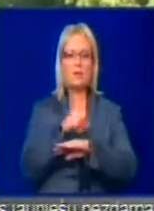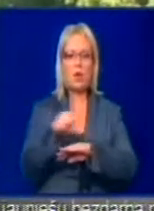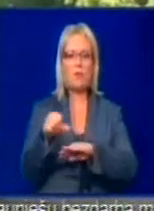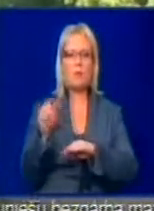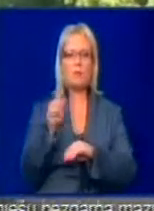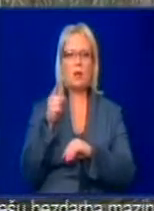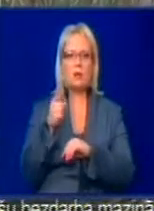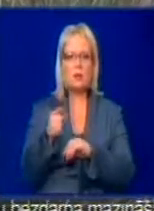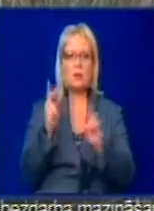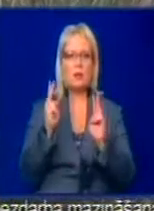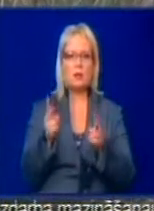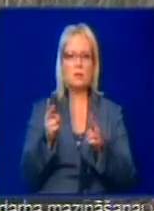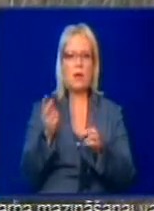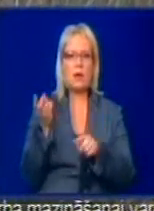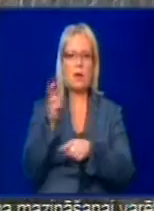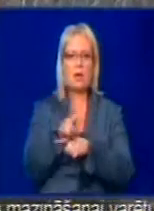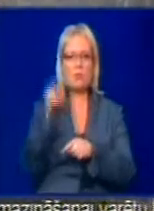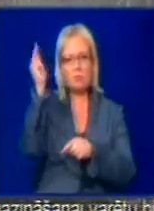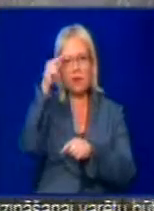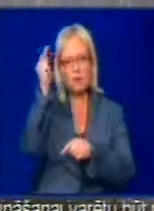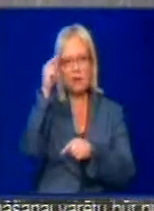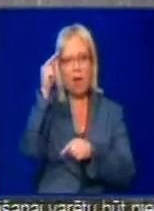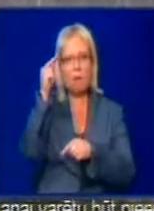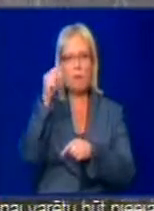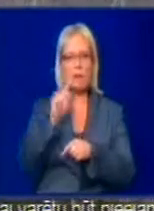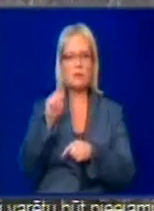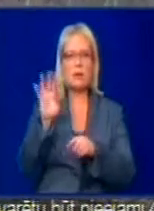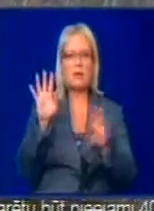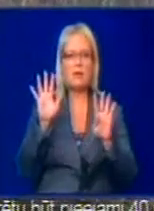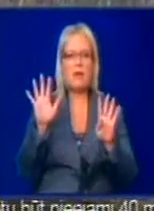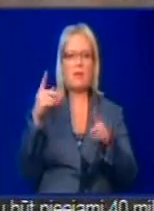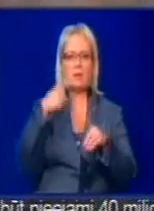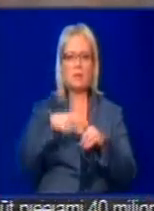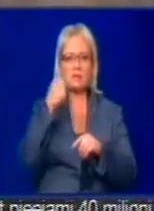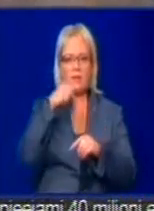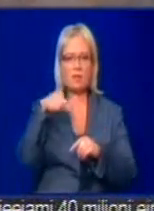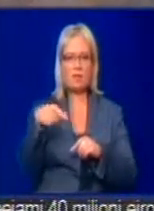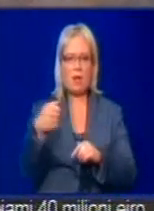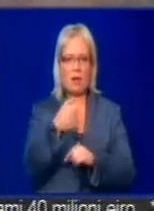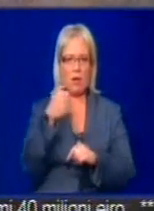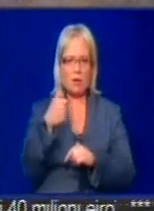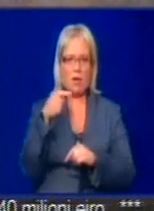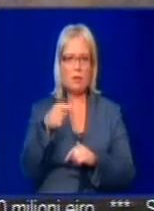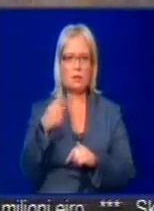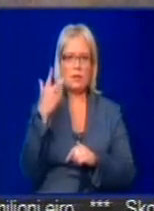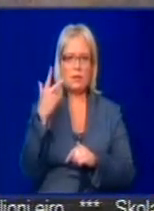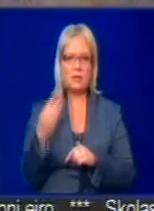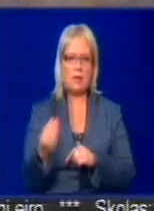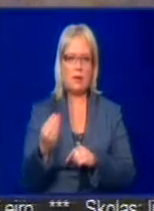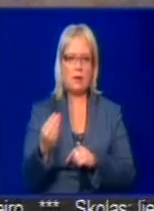viņam ir tāds, ka viņam jāieradās uz mācībām. Tas ir 9 reizes vēl šajā gada. Tas ir 3